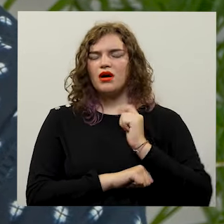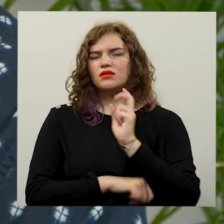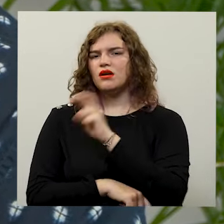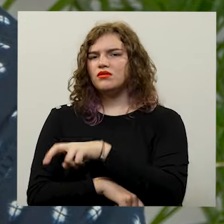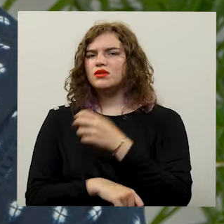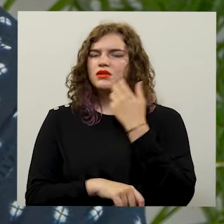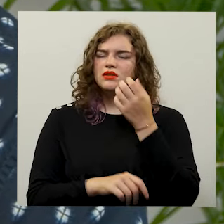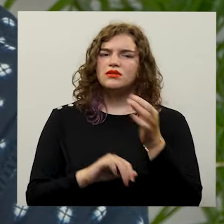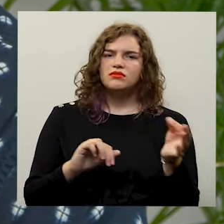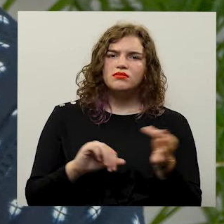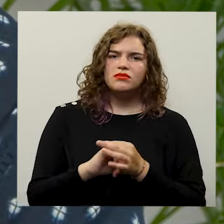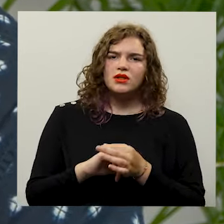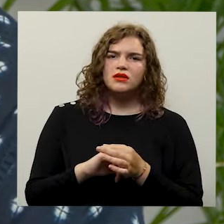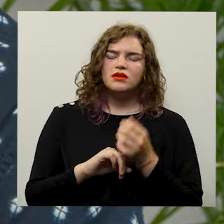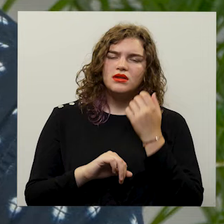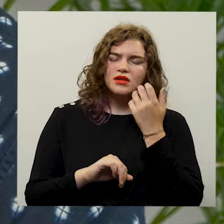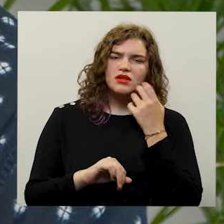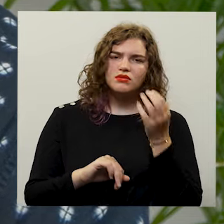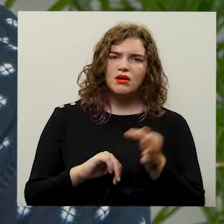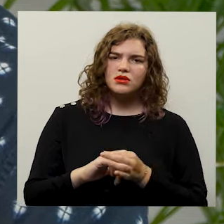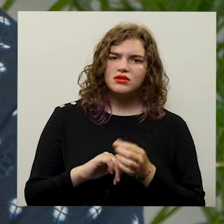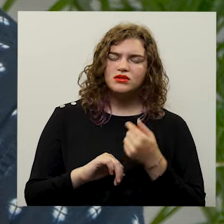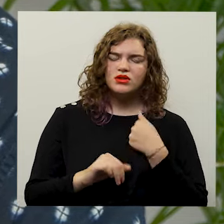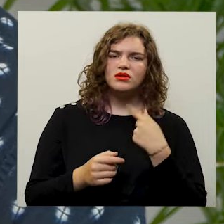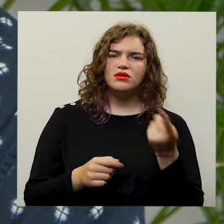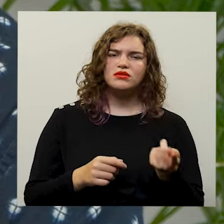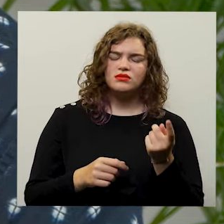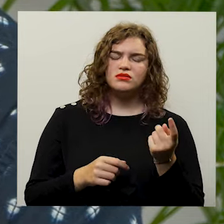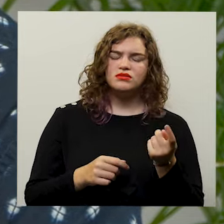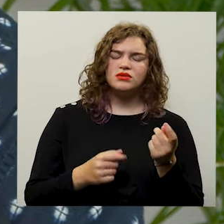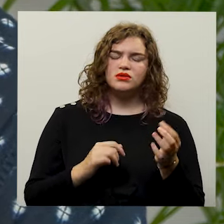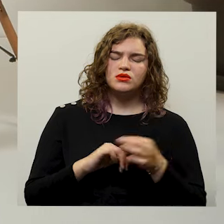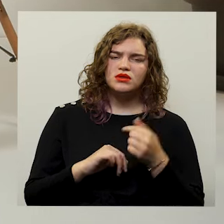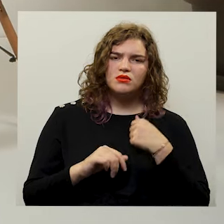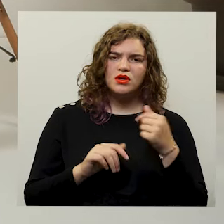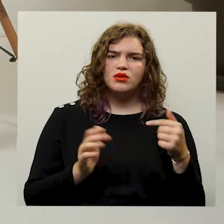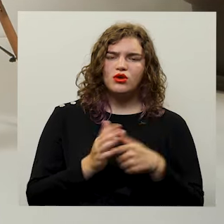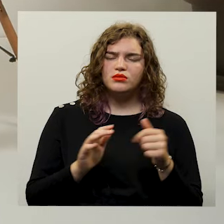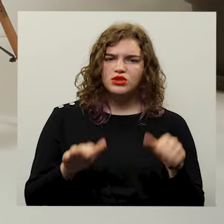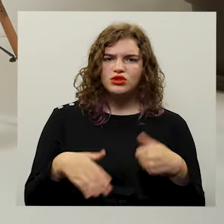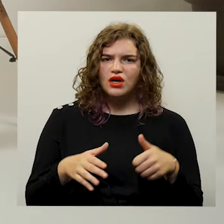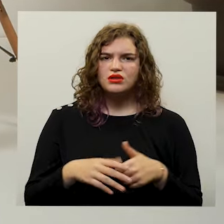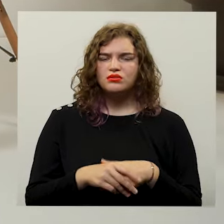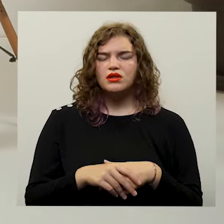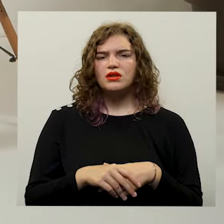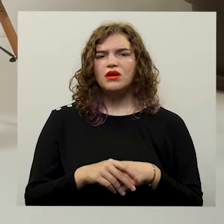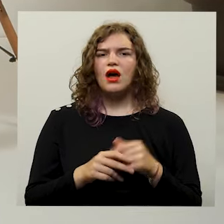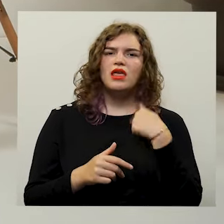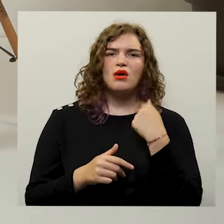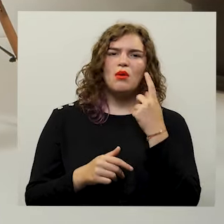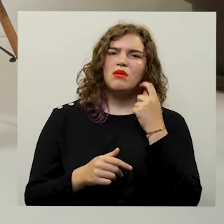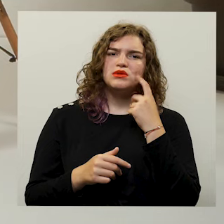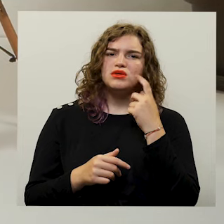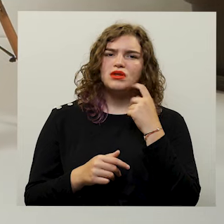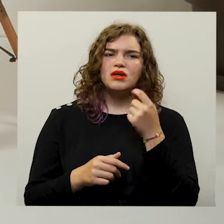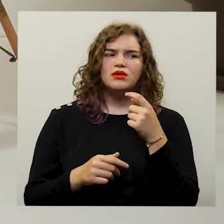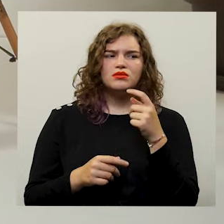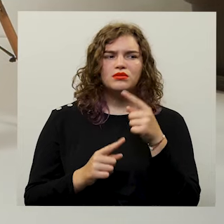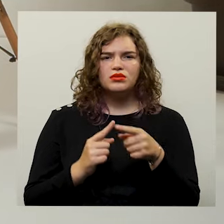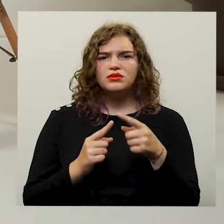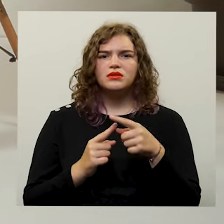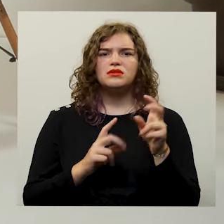ne-am căsătorit... În Marina Americană. Da. Când ne-am căsătorit în 2016, atunci am încercat cât de cât să-L caut